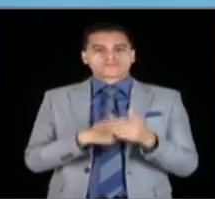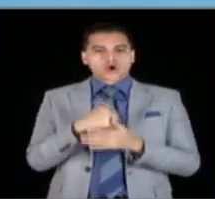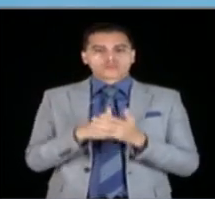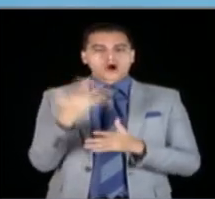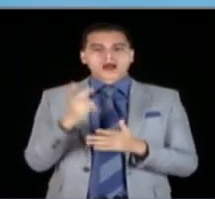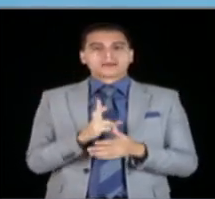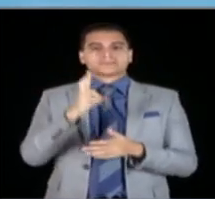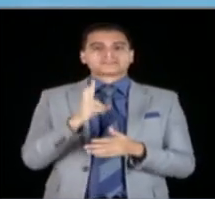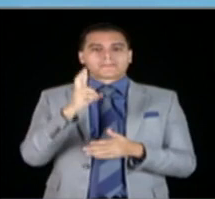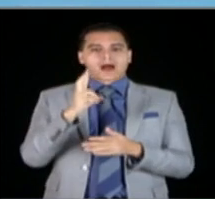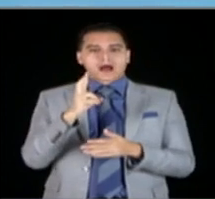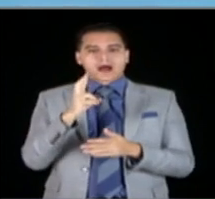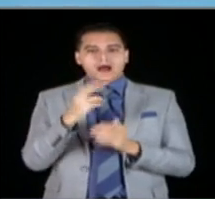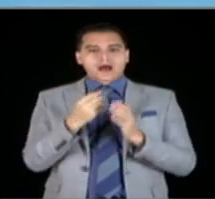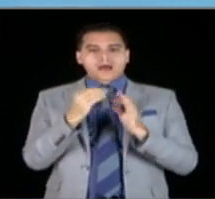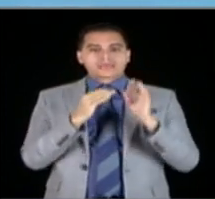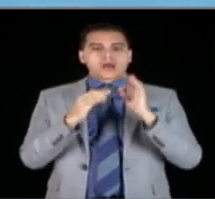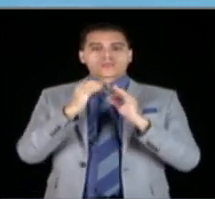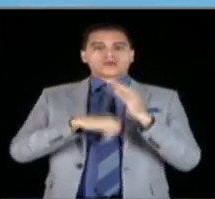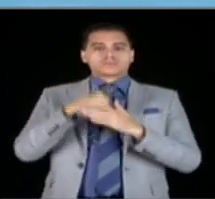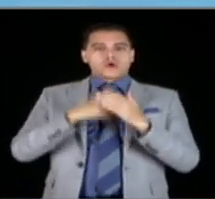سبع مرات. إجابتك؟